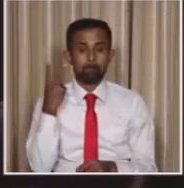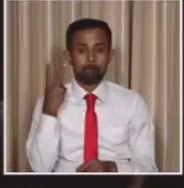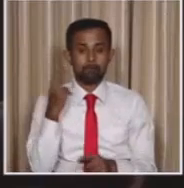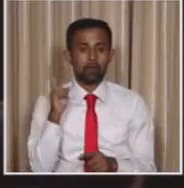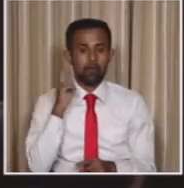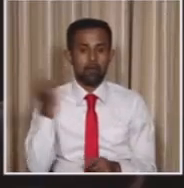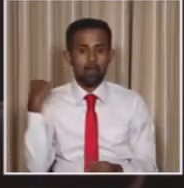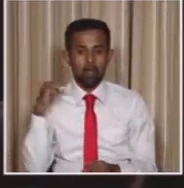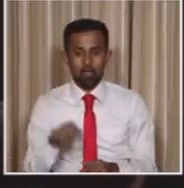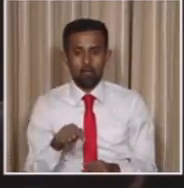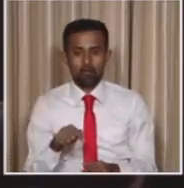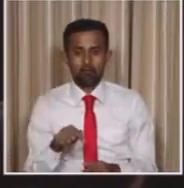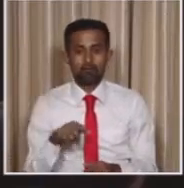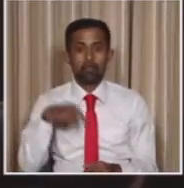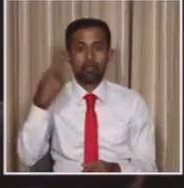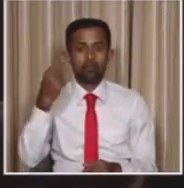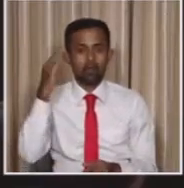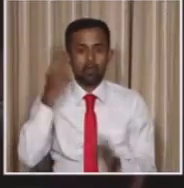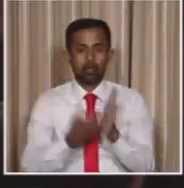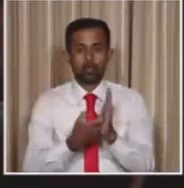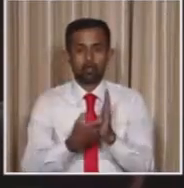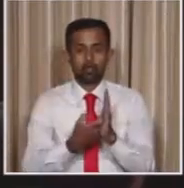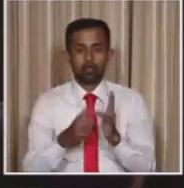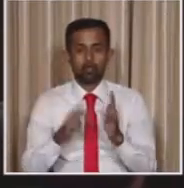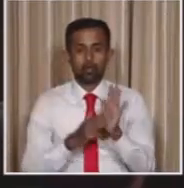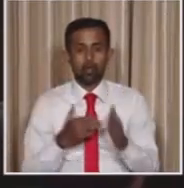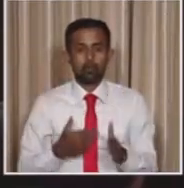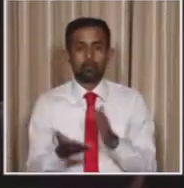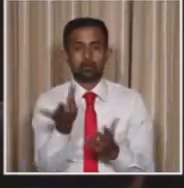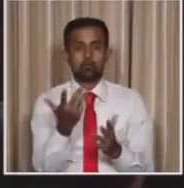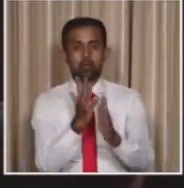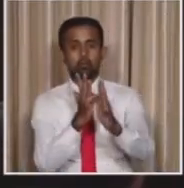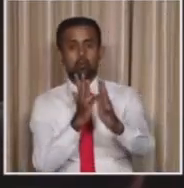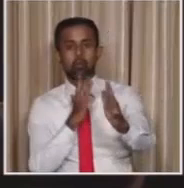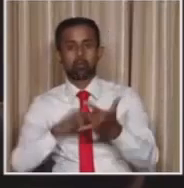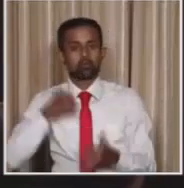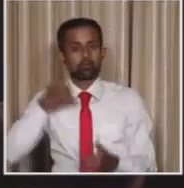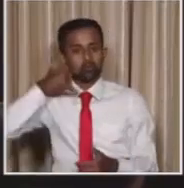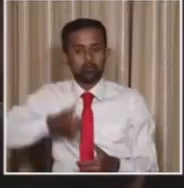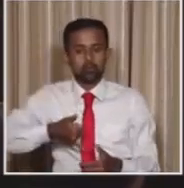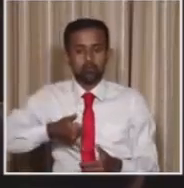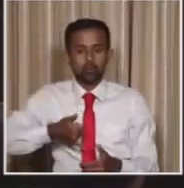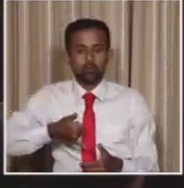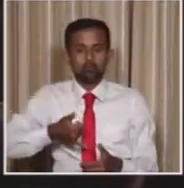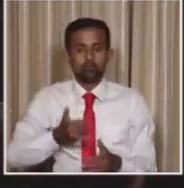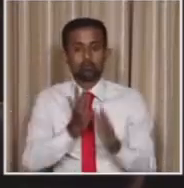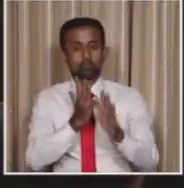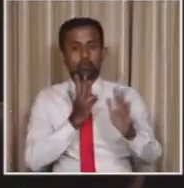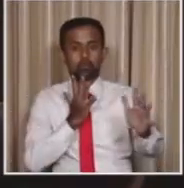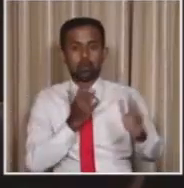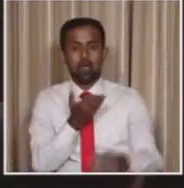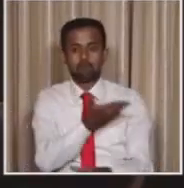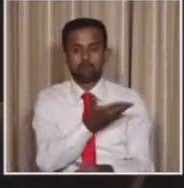මහත්තයා ඇවිල්ලා හිටියා. එයා පැත්තේ කාමරේ හම්මඩඩු අපිට යන්න බෑ පෝලිං ගාලා දැන් සමගි ජන බලවේගේ අය තමයි එතන පෝලිං ගාලා